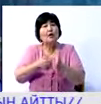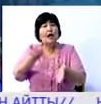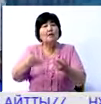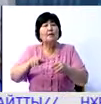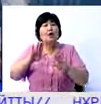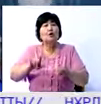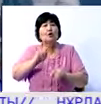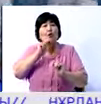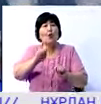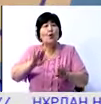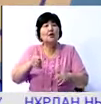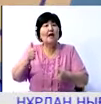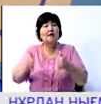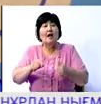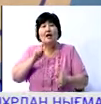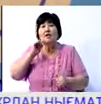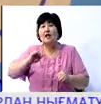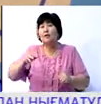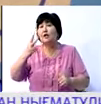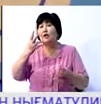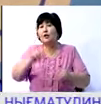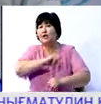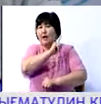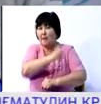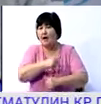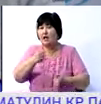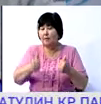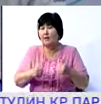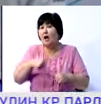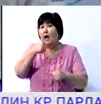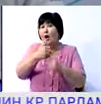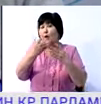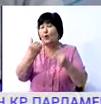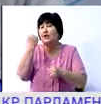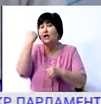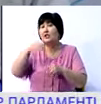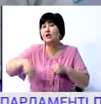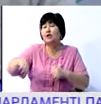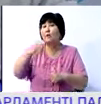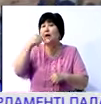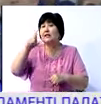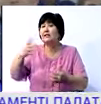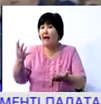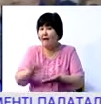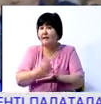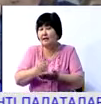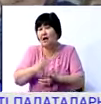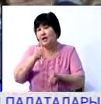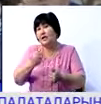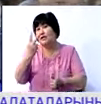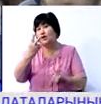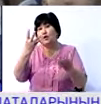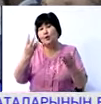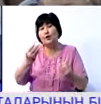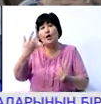жүлделі орындарды сарапқа салды. Жас балуандар 2 күн бойы мықтылық байқасты. Әуелі күні жеңіл салмақтағы жеңімпаздар анықталса, сайыстың 2-ші